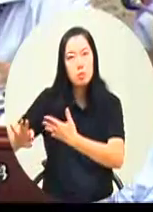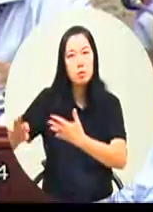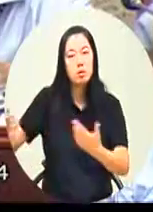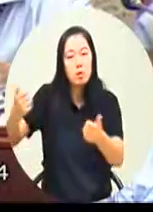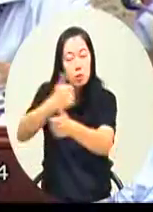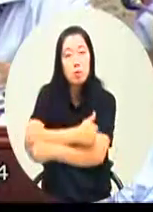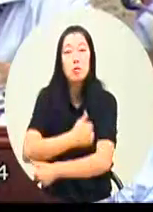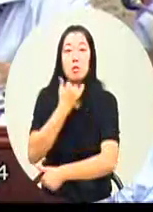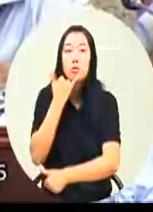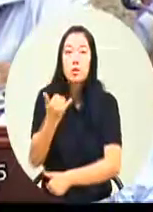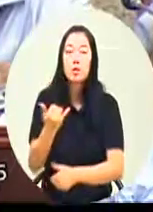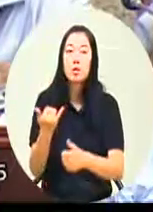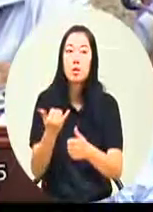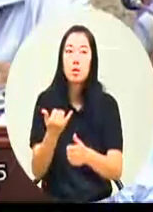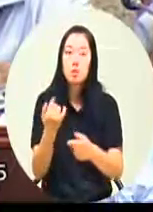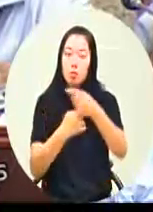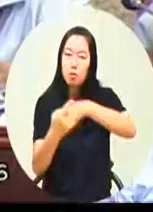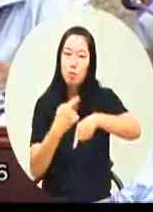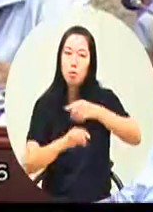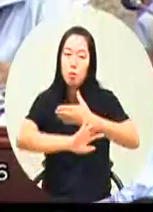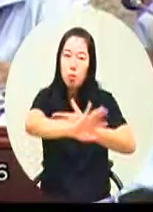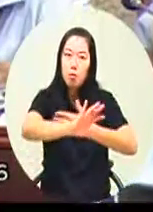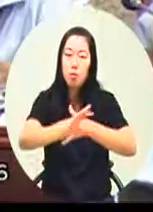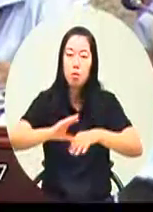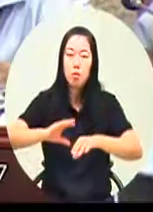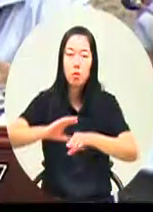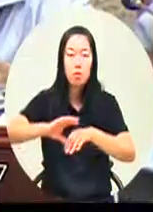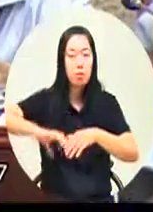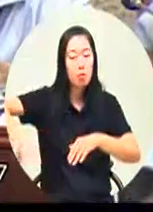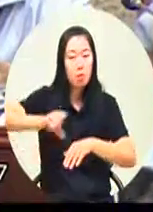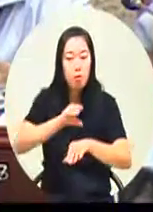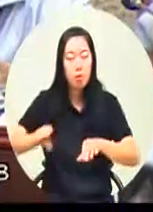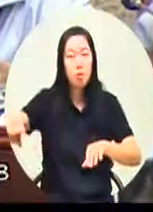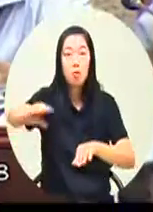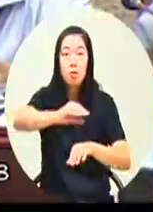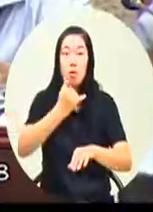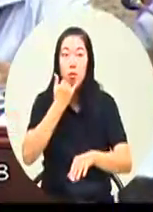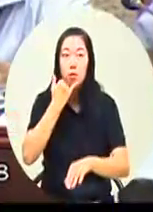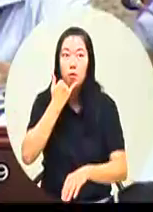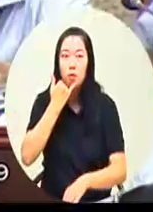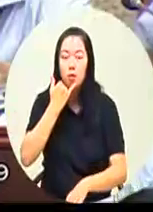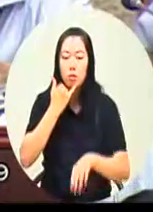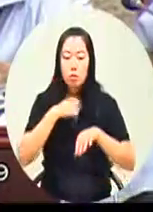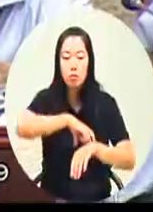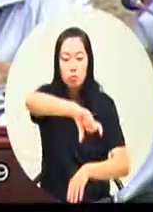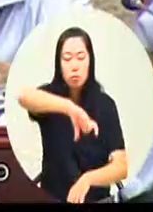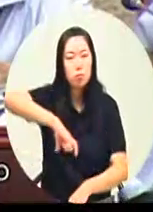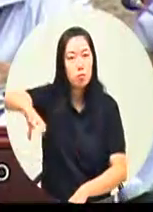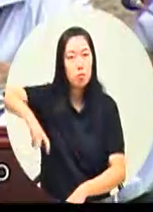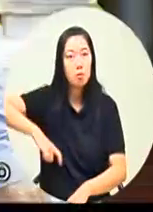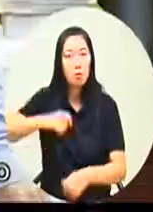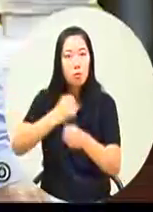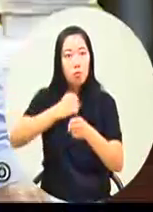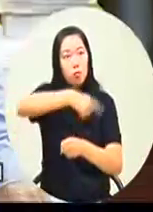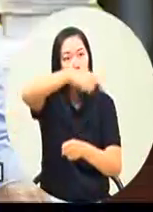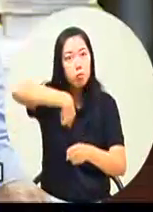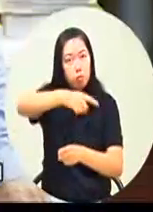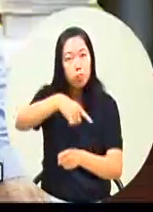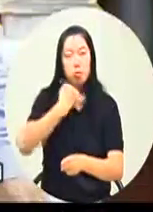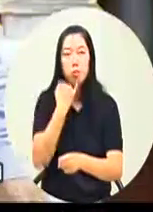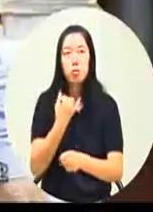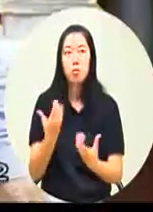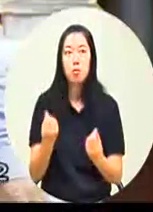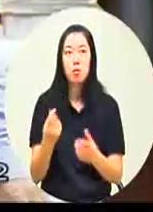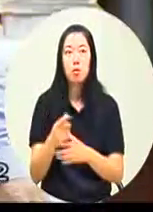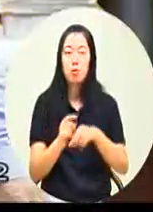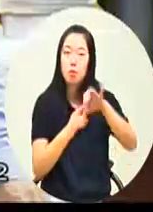后转到其他的地区去，那如果是可以这样的话， 其他两班可能是上下班的，上下班可以交通工具，用公车退出嘛，